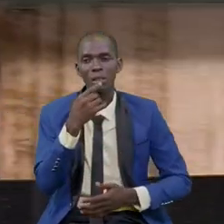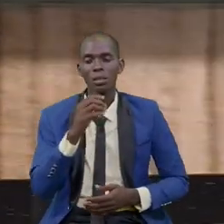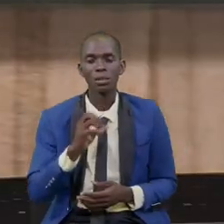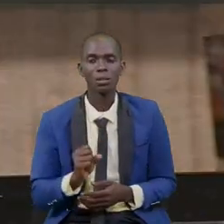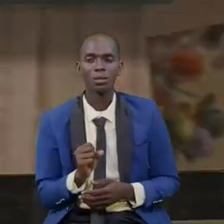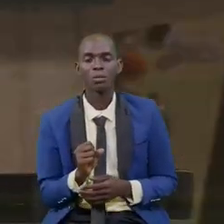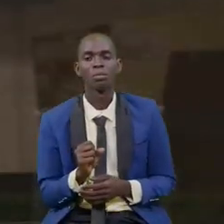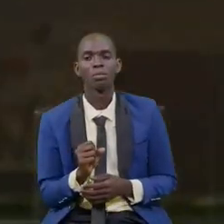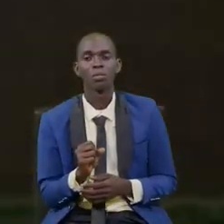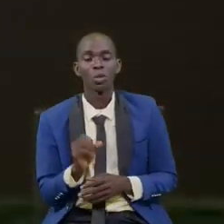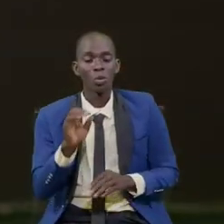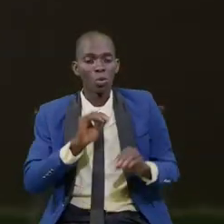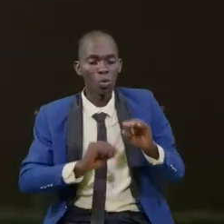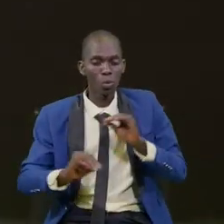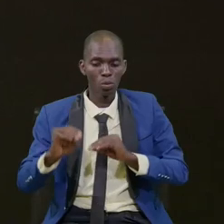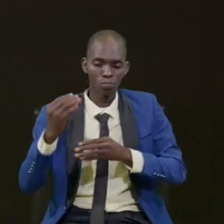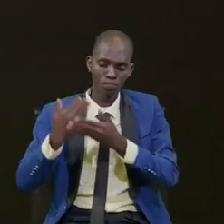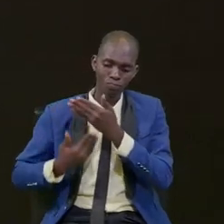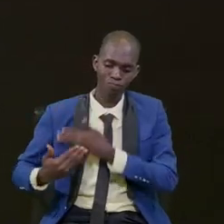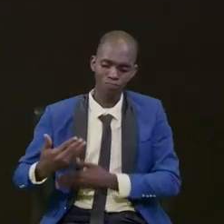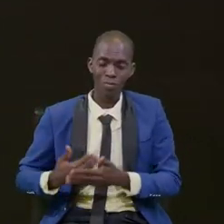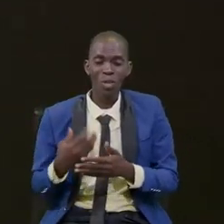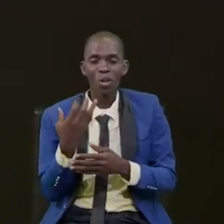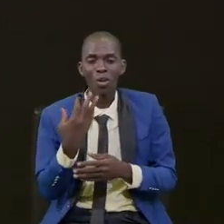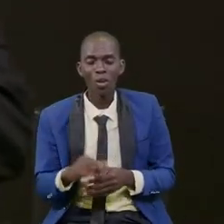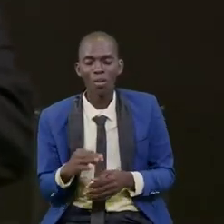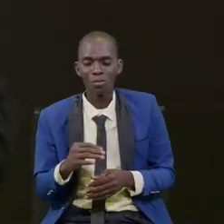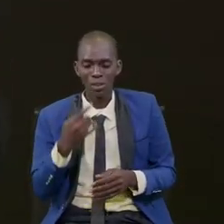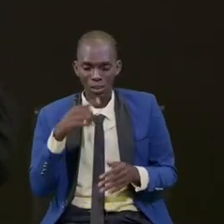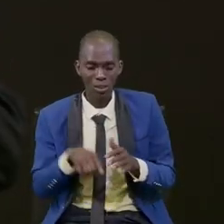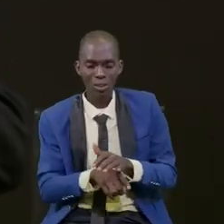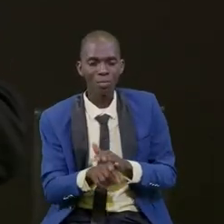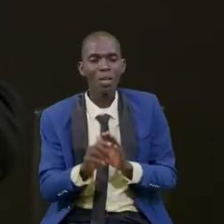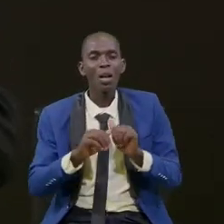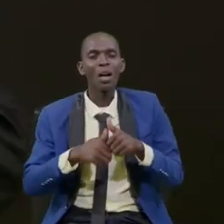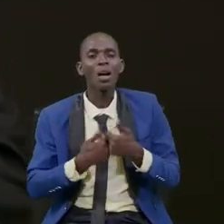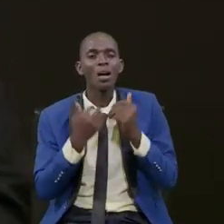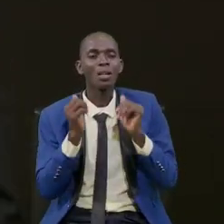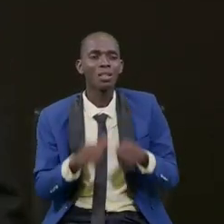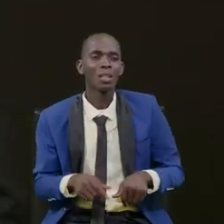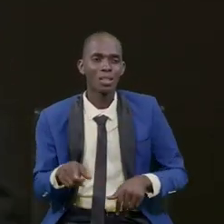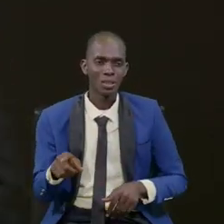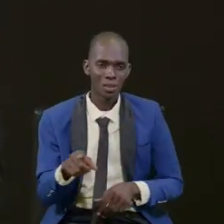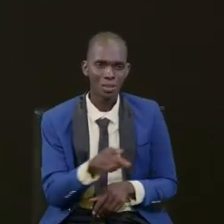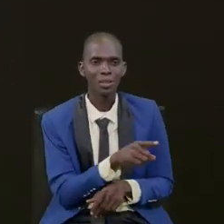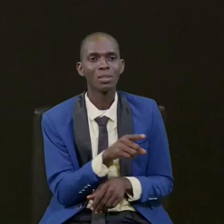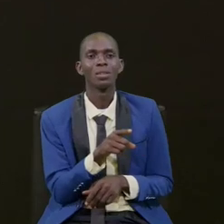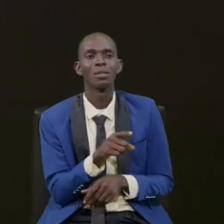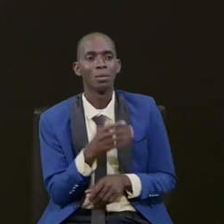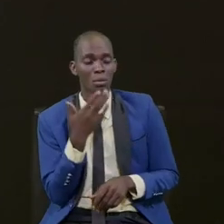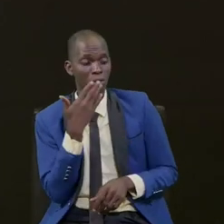précise. Race de vipères, comment pourriez-vous dire de bonnes